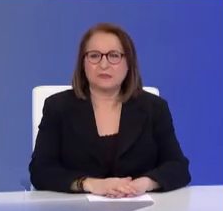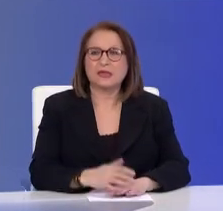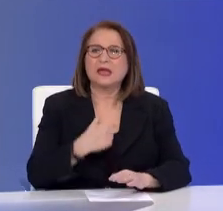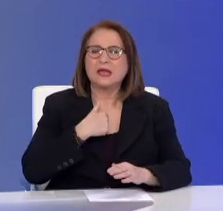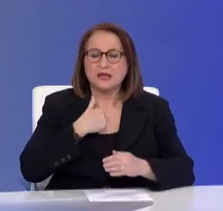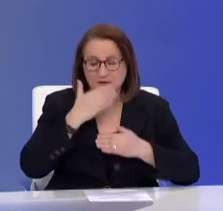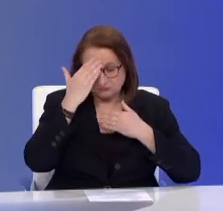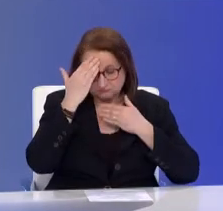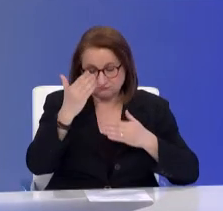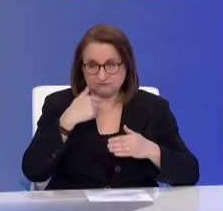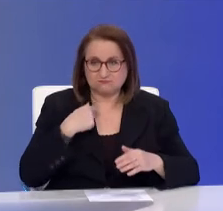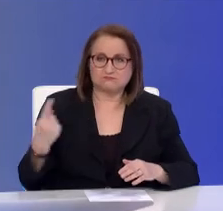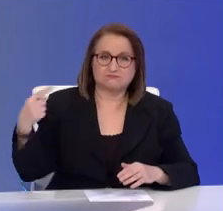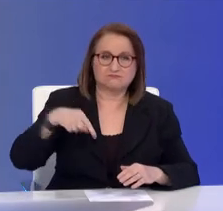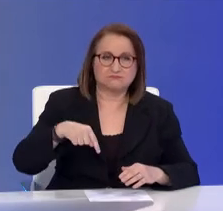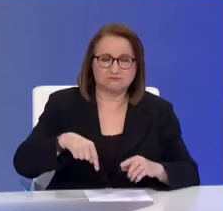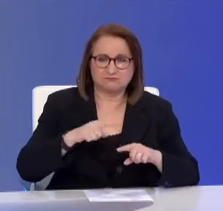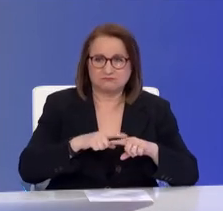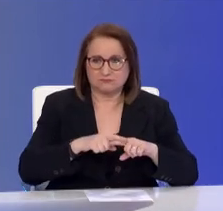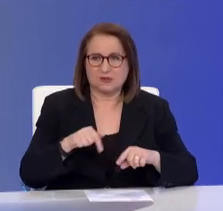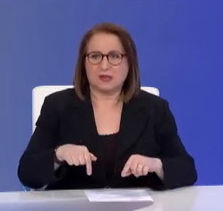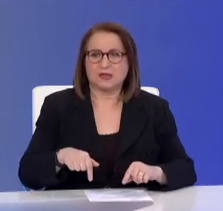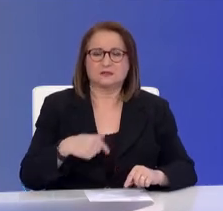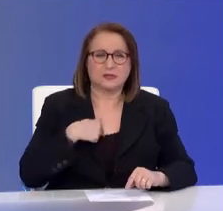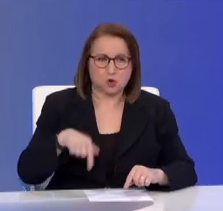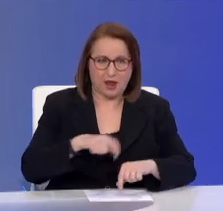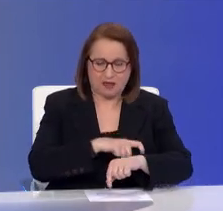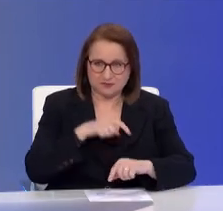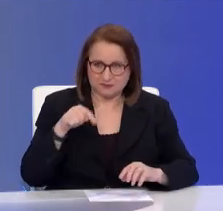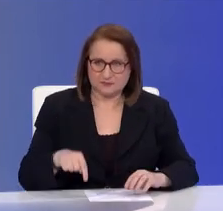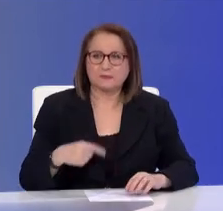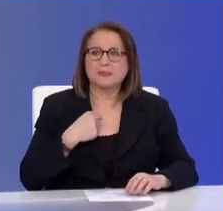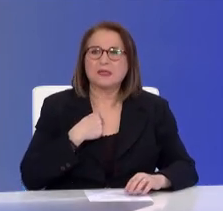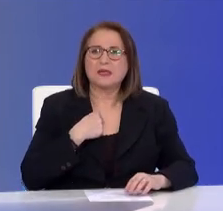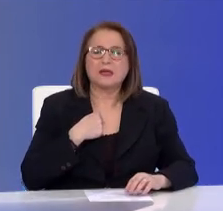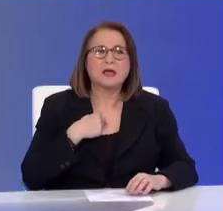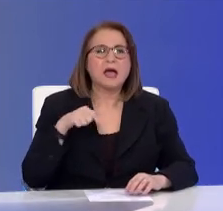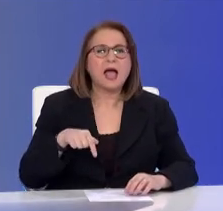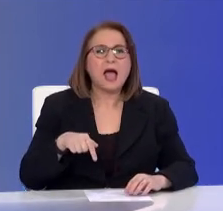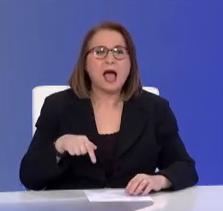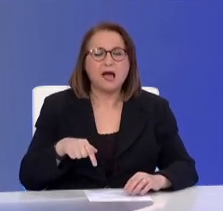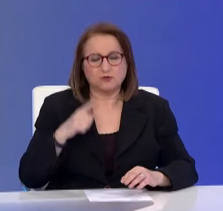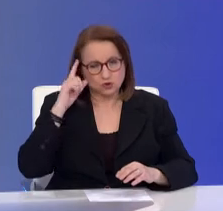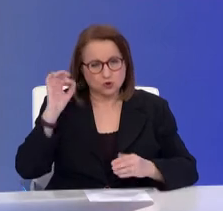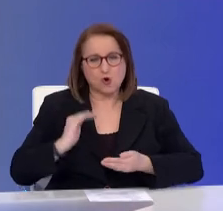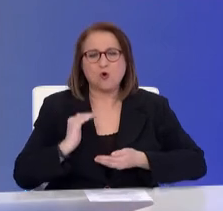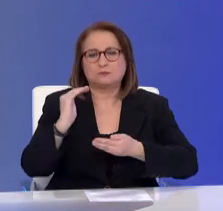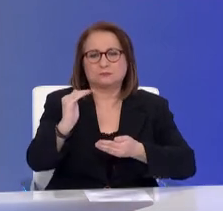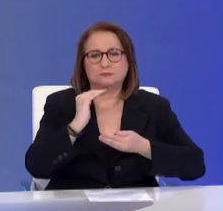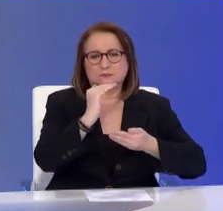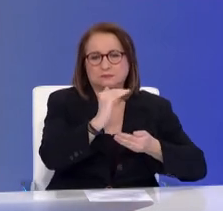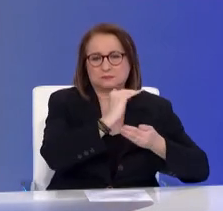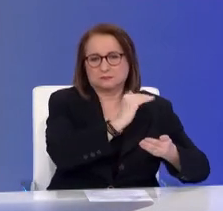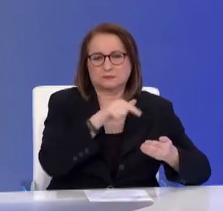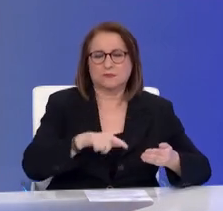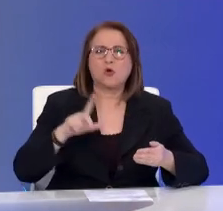Πρόεδρε της Ακαδημίας Αθηνών. Είναι μεγάλη μου τιμή που βρίσκομαι σήμερα εδώ για την αμμή των βραβείων